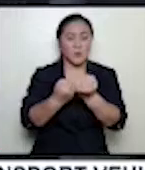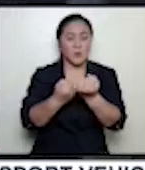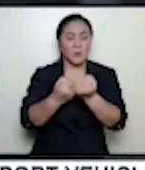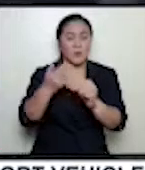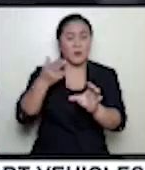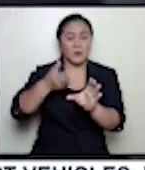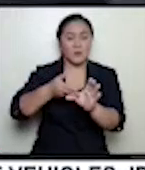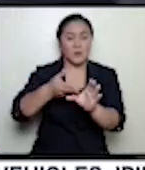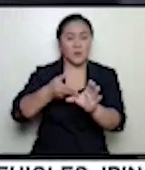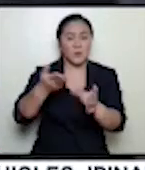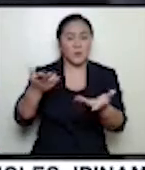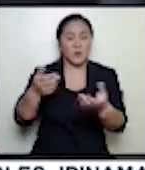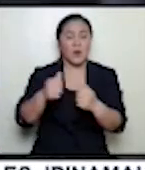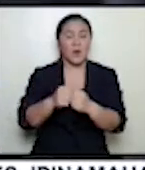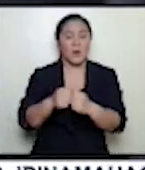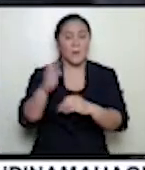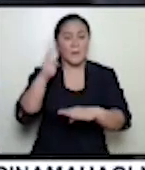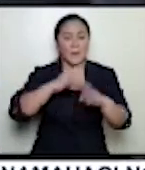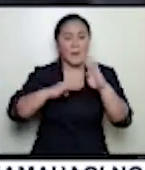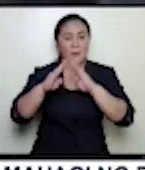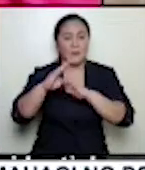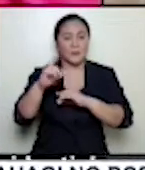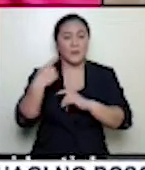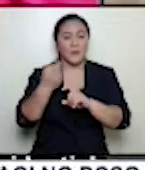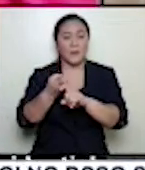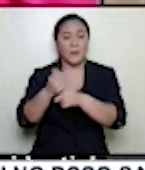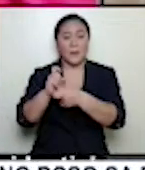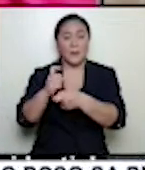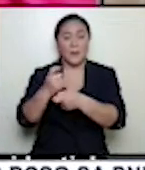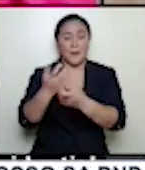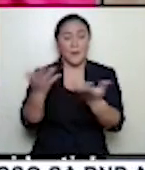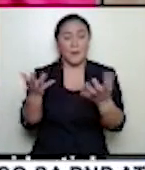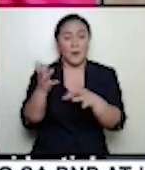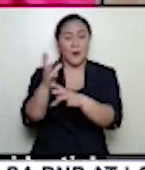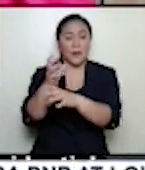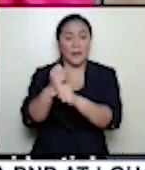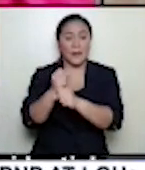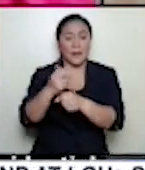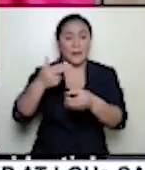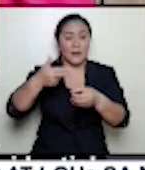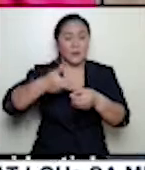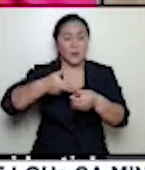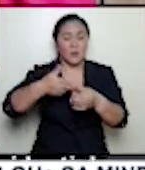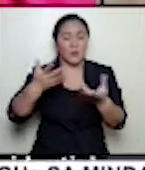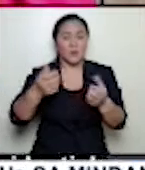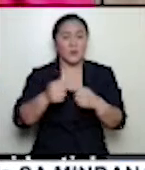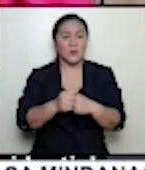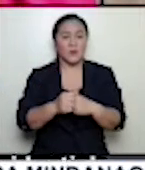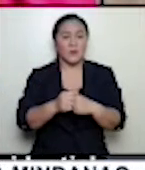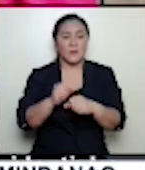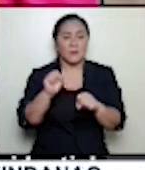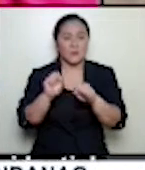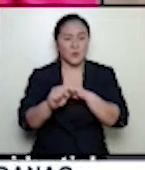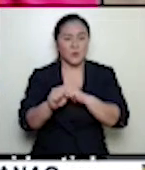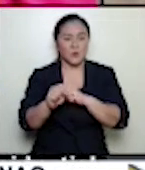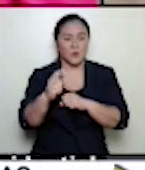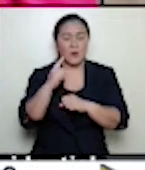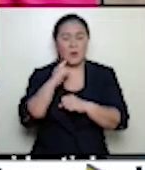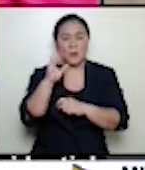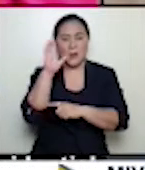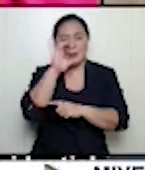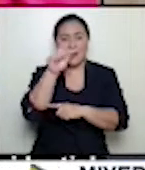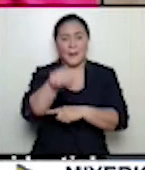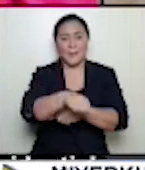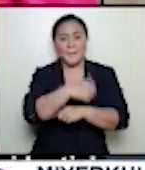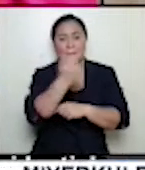madagdagan pa ang crude oil sources sa bansa. Lahat ng alternative sources of energy, be that